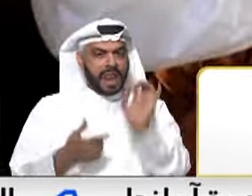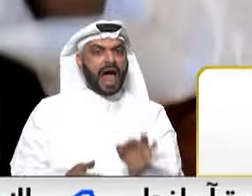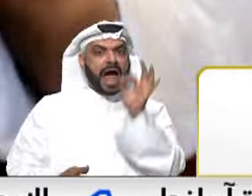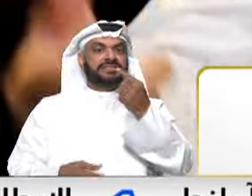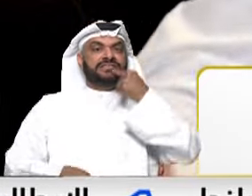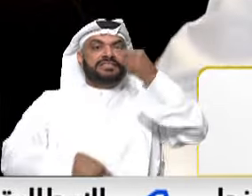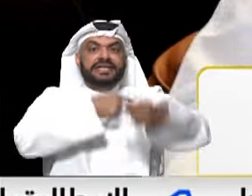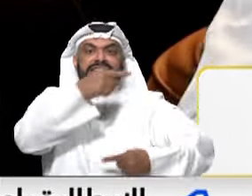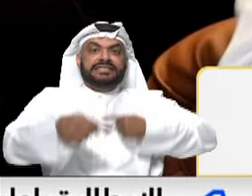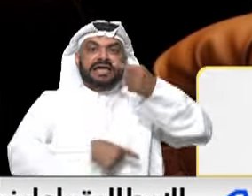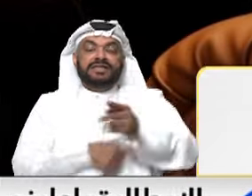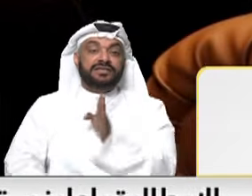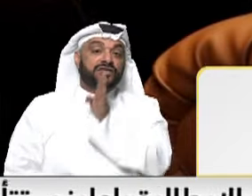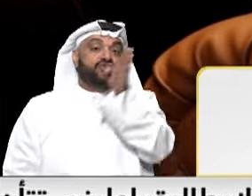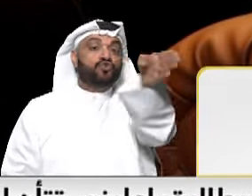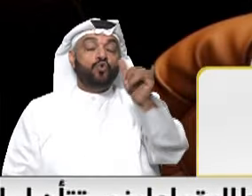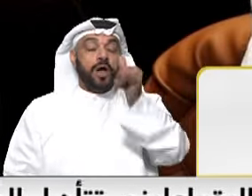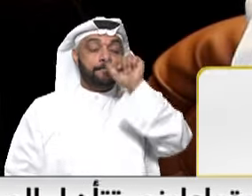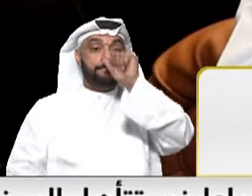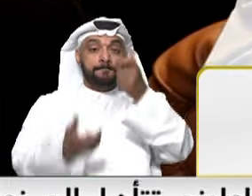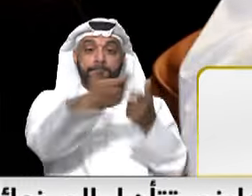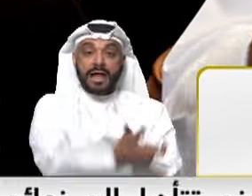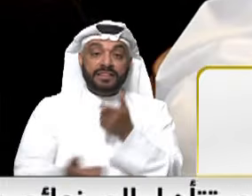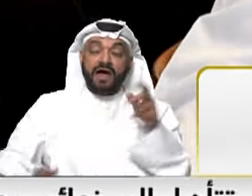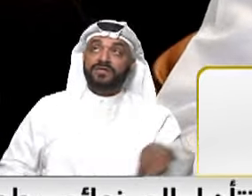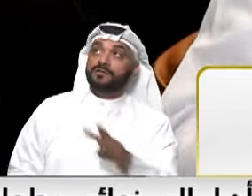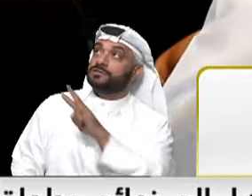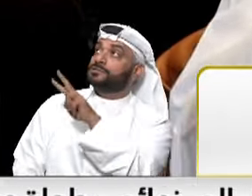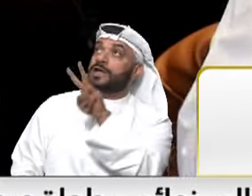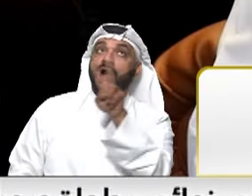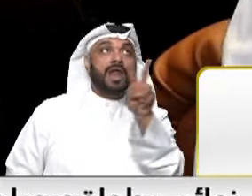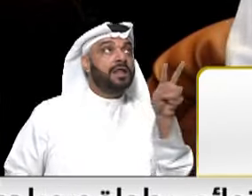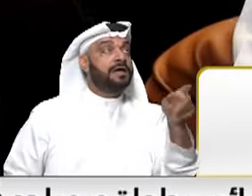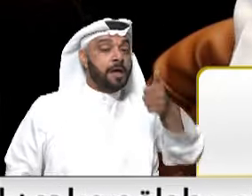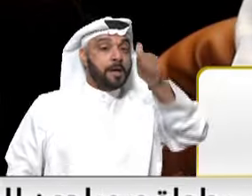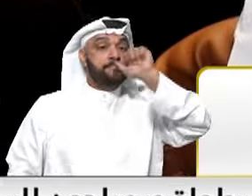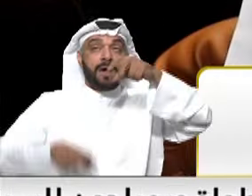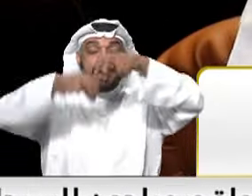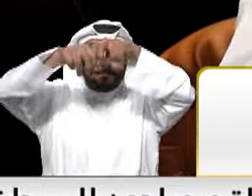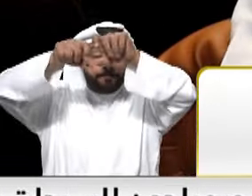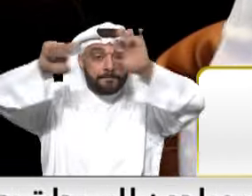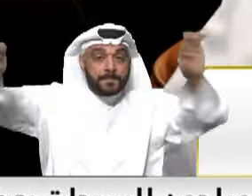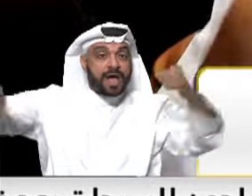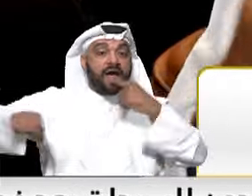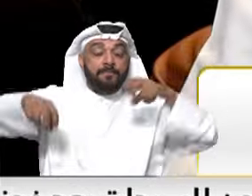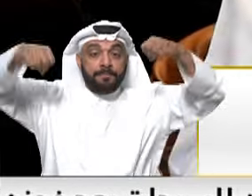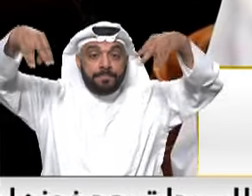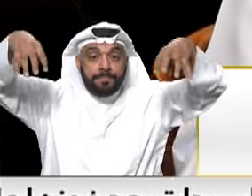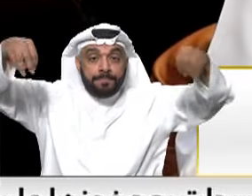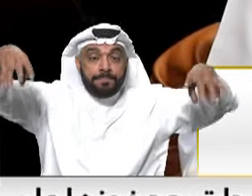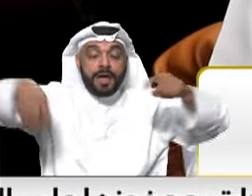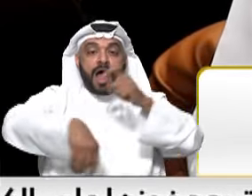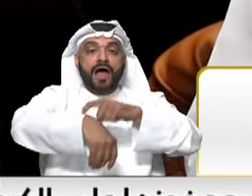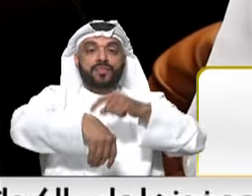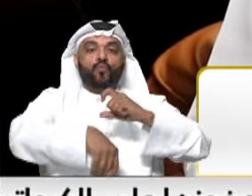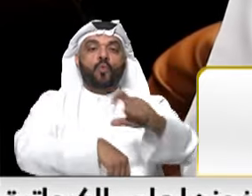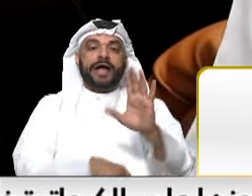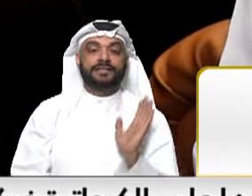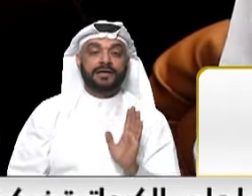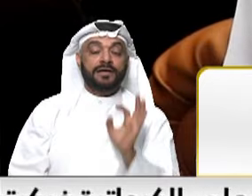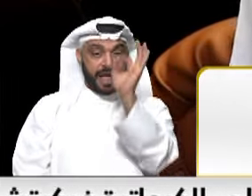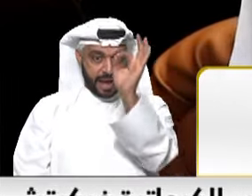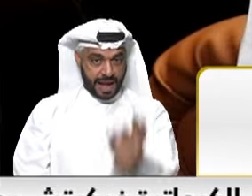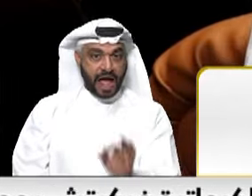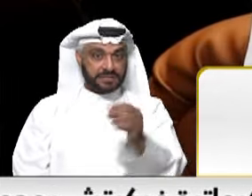ويشوف السيستم مالك شغال من عدمه، ولكن هذا الموضوع يبي له استمرارية. أنا مع تقليل المدة الزمنية في الكشف، إنزين إنه يكون